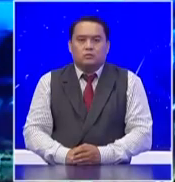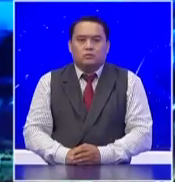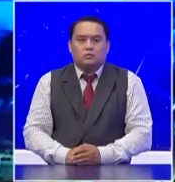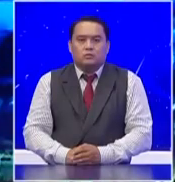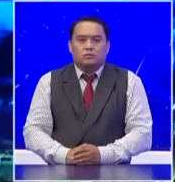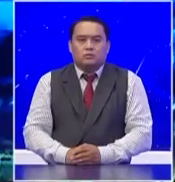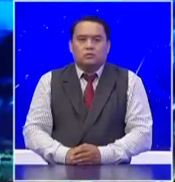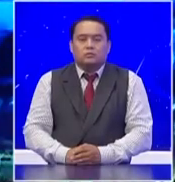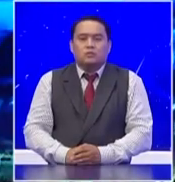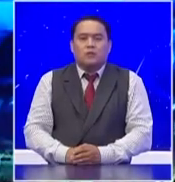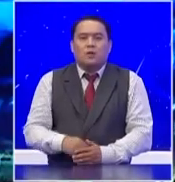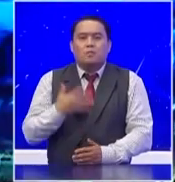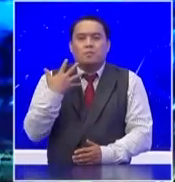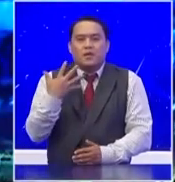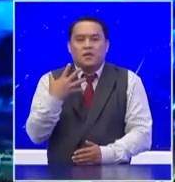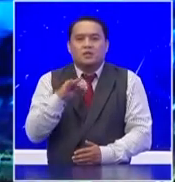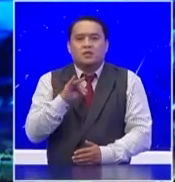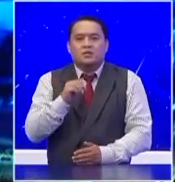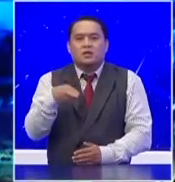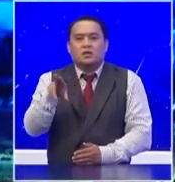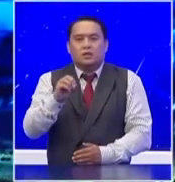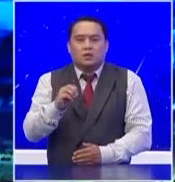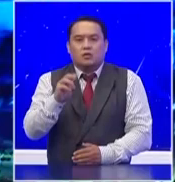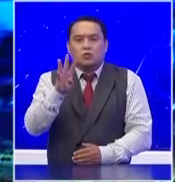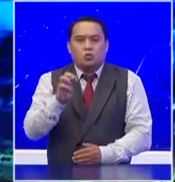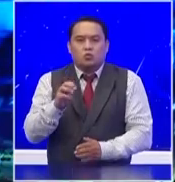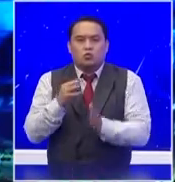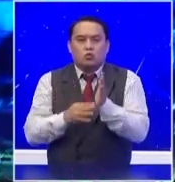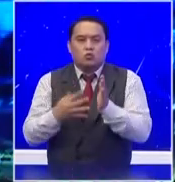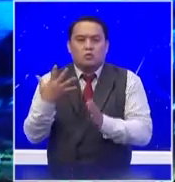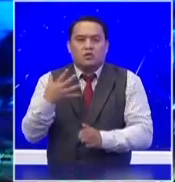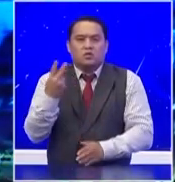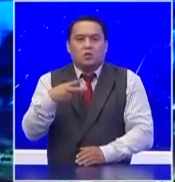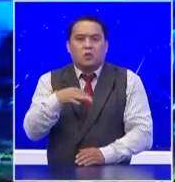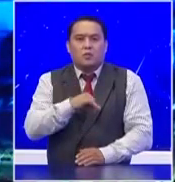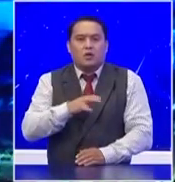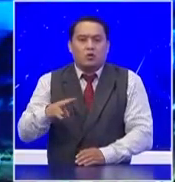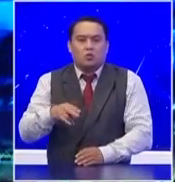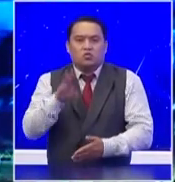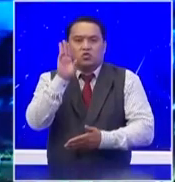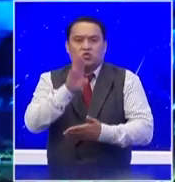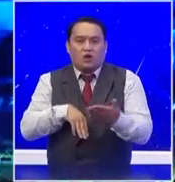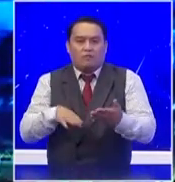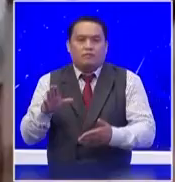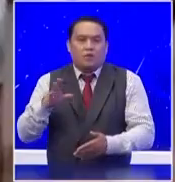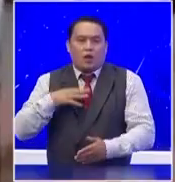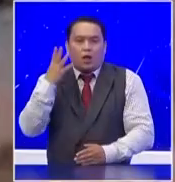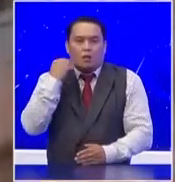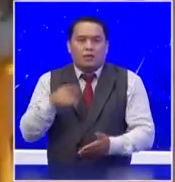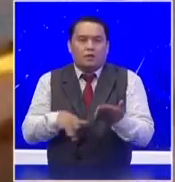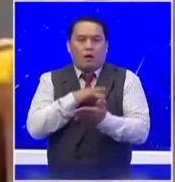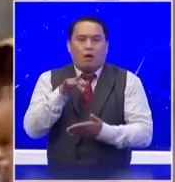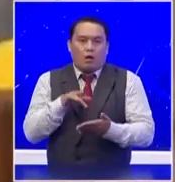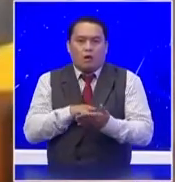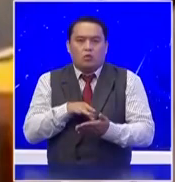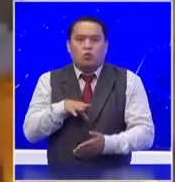Жеке тұлғалар арасында 5-ші шілдеден бастап 495 адамға 20 миллион теңгеден астам айыппұл салынды. Әсіресе Алматы қаласы мен